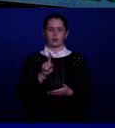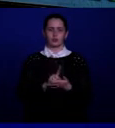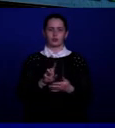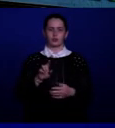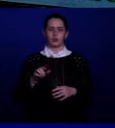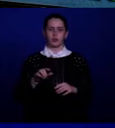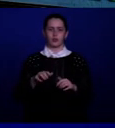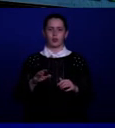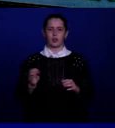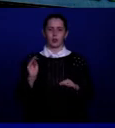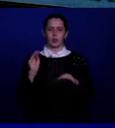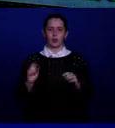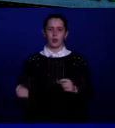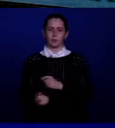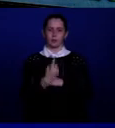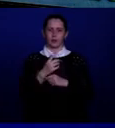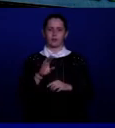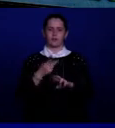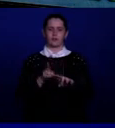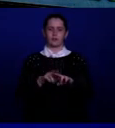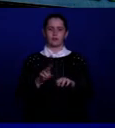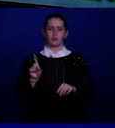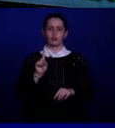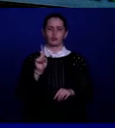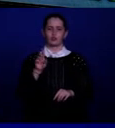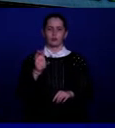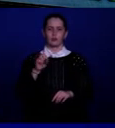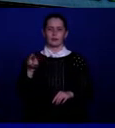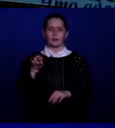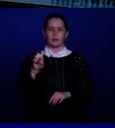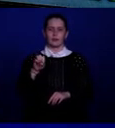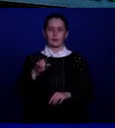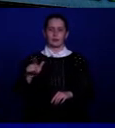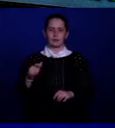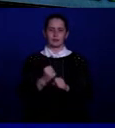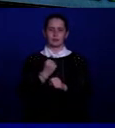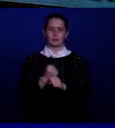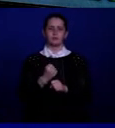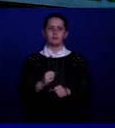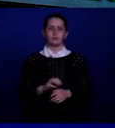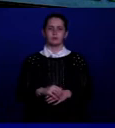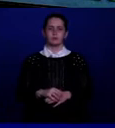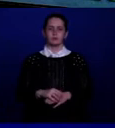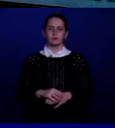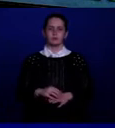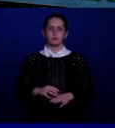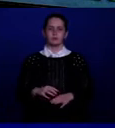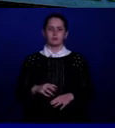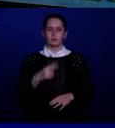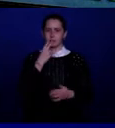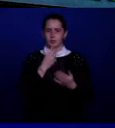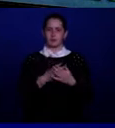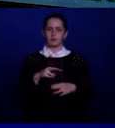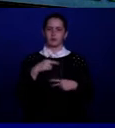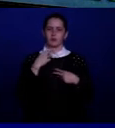образовать глаголы, которые будут отвечать на вопросы «что сделать?». Посмотрите внимательно.